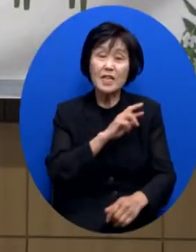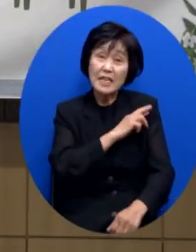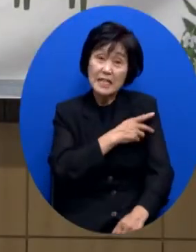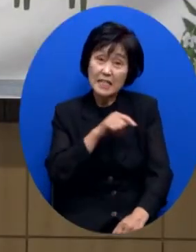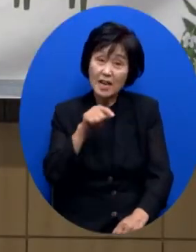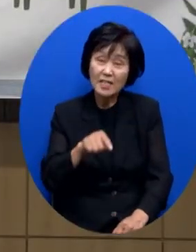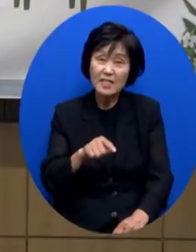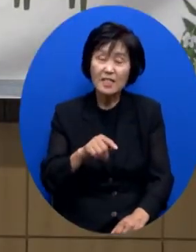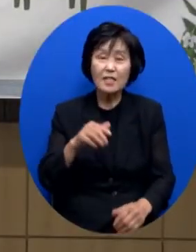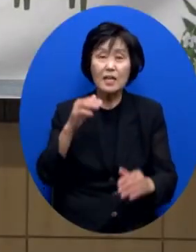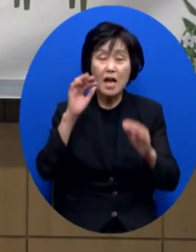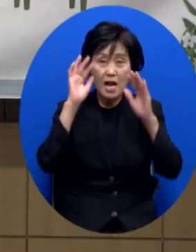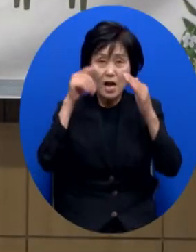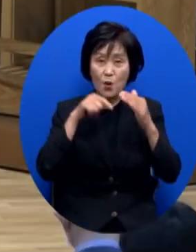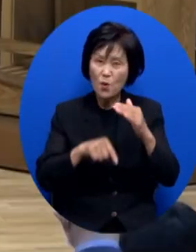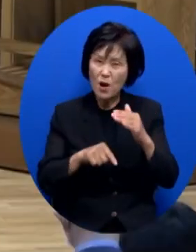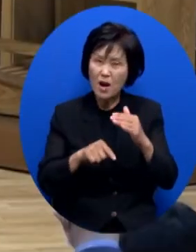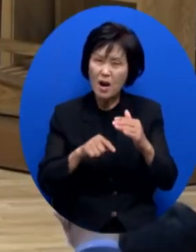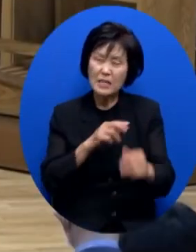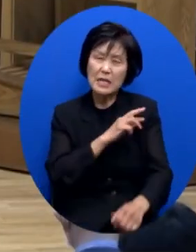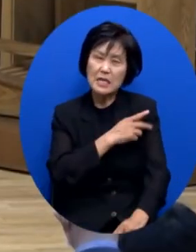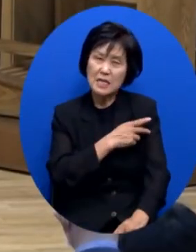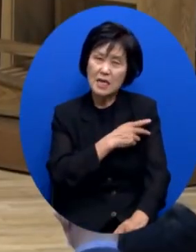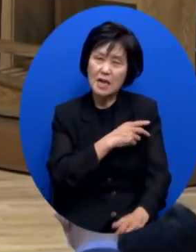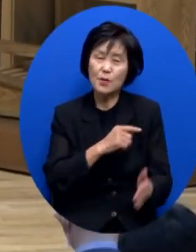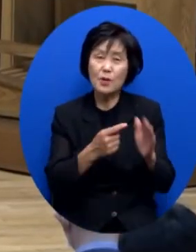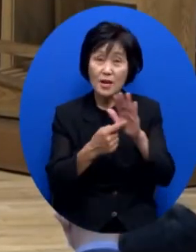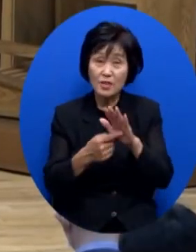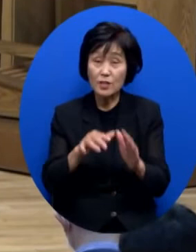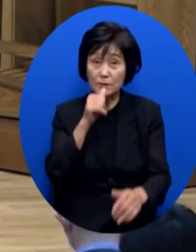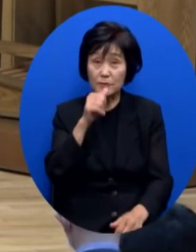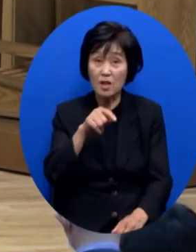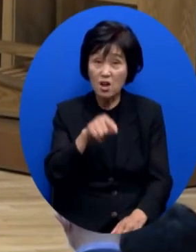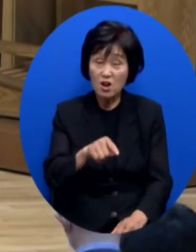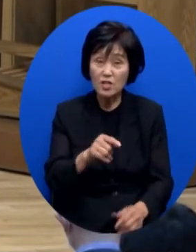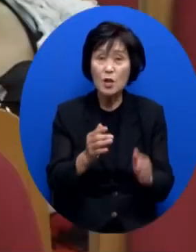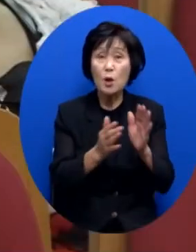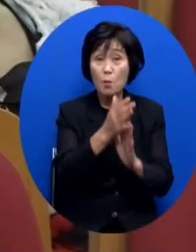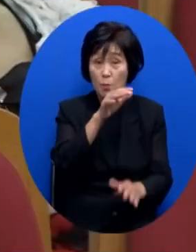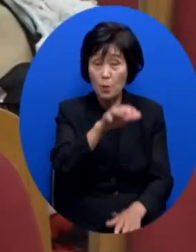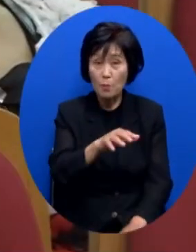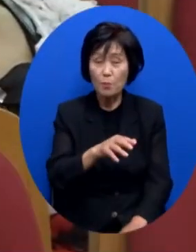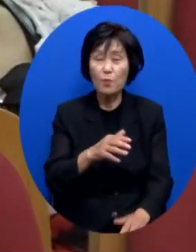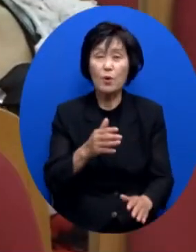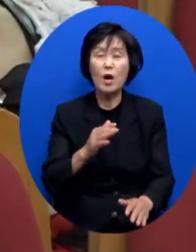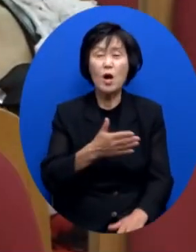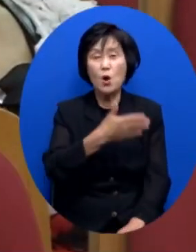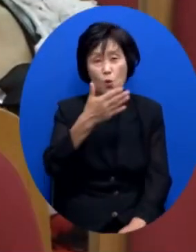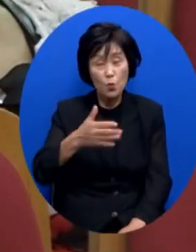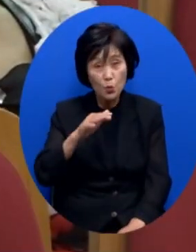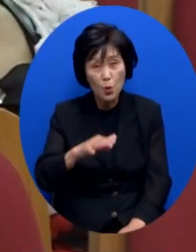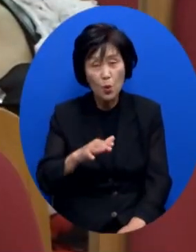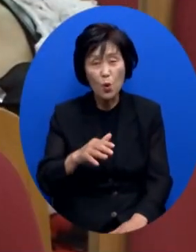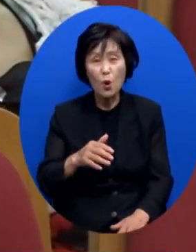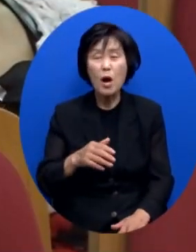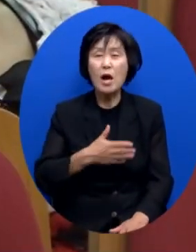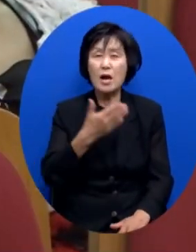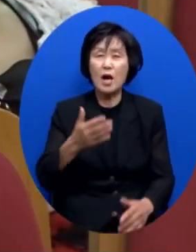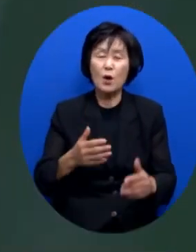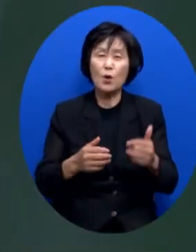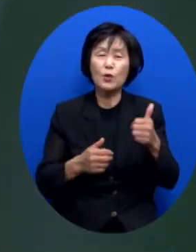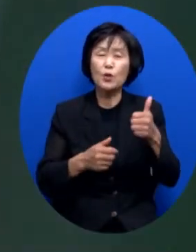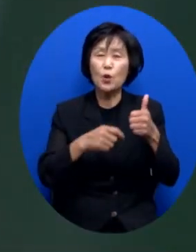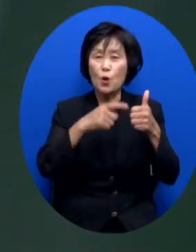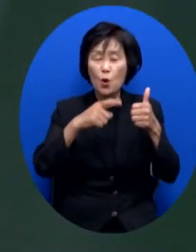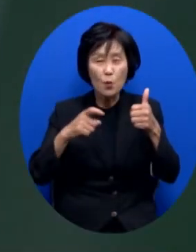한국교회 이단 전문가들은 전등 신교 가 서울 구로구 분부 를 중심으로 서울 중랑구 면목 또 강원도 횡성 충북 보은